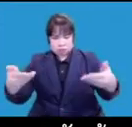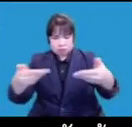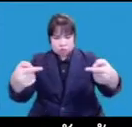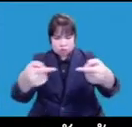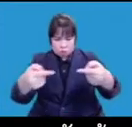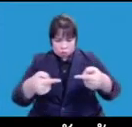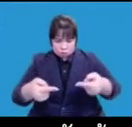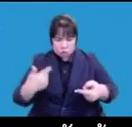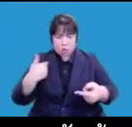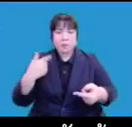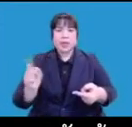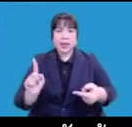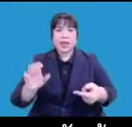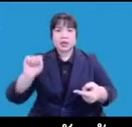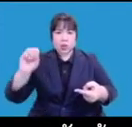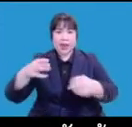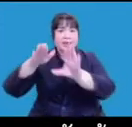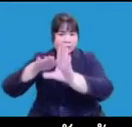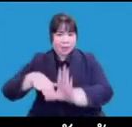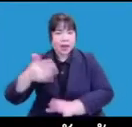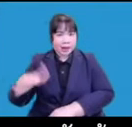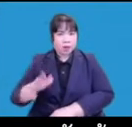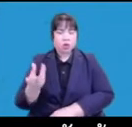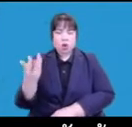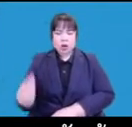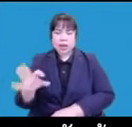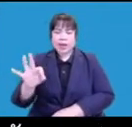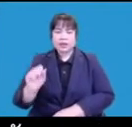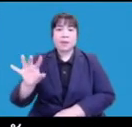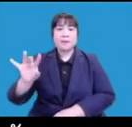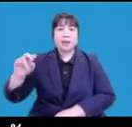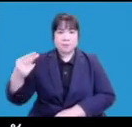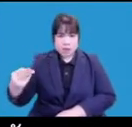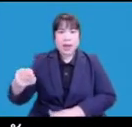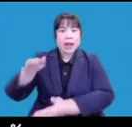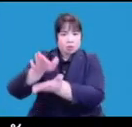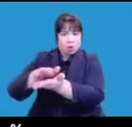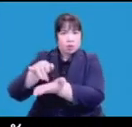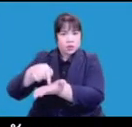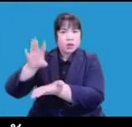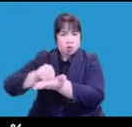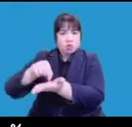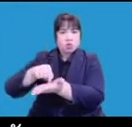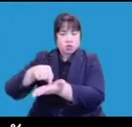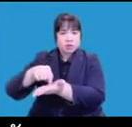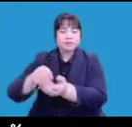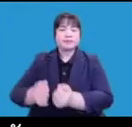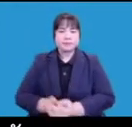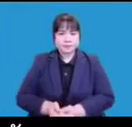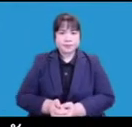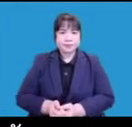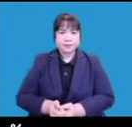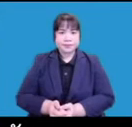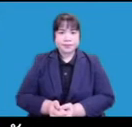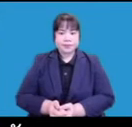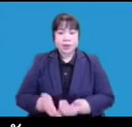ากับข้อมูลในลงทะเบียนสการแห่งรัฐกี่คนนะครับเหลือประมาณ 980,000ตรงนี้เป็นข้อมูลตั้งต้นนะฮะอันนี้ขออนุญาตลงเท